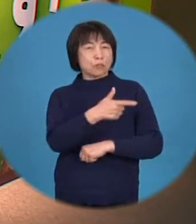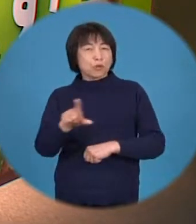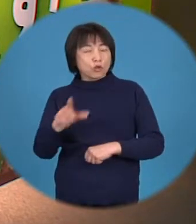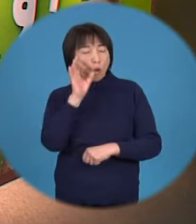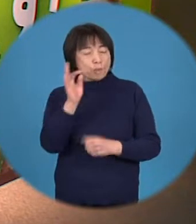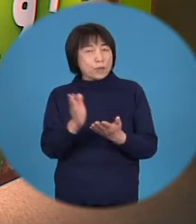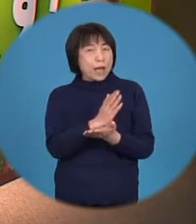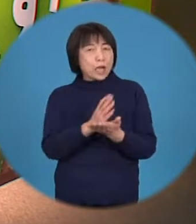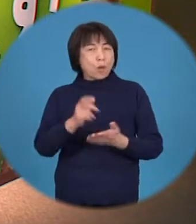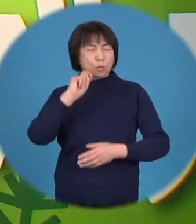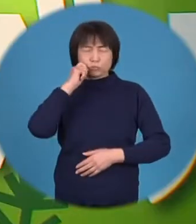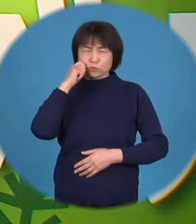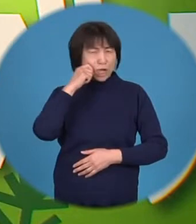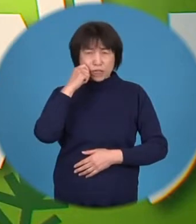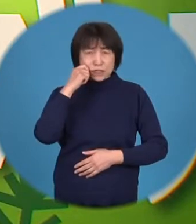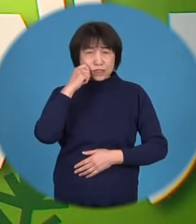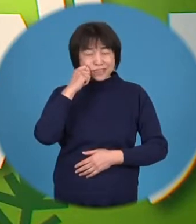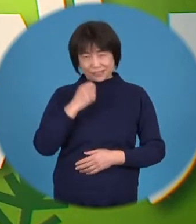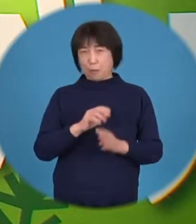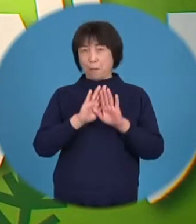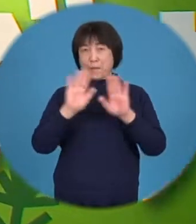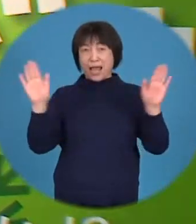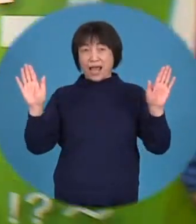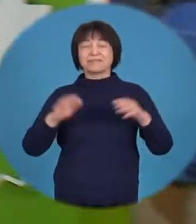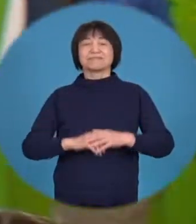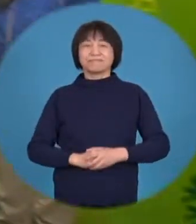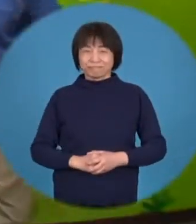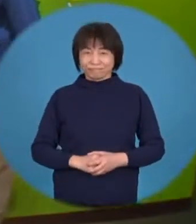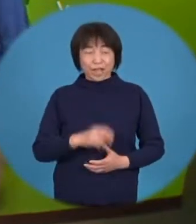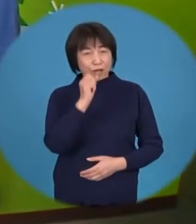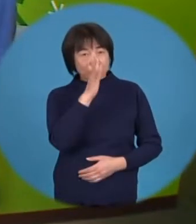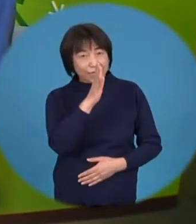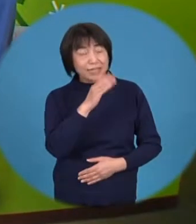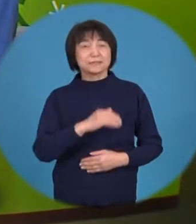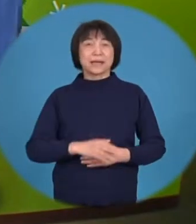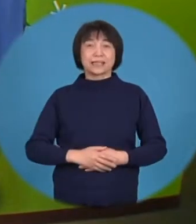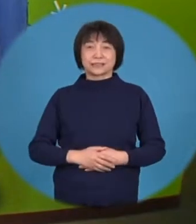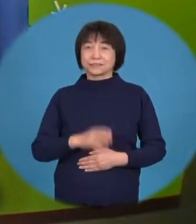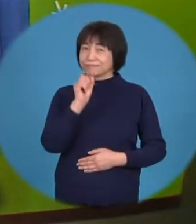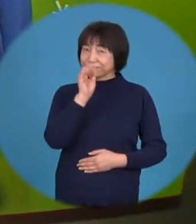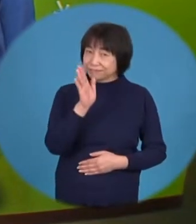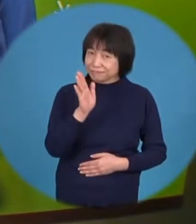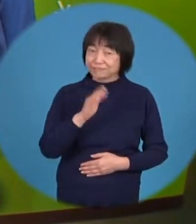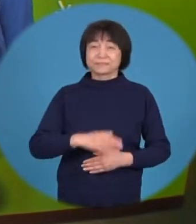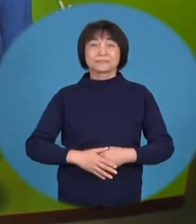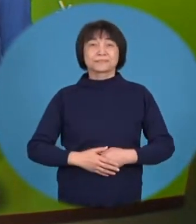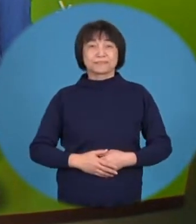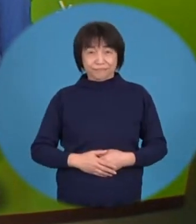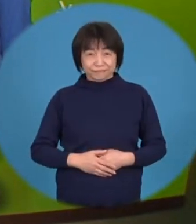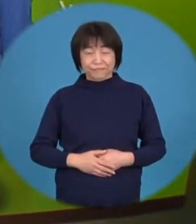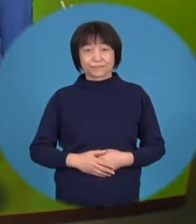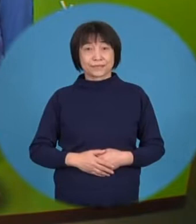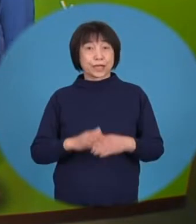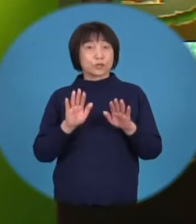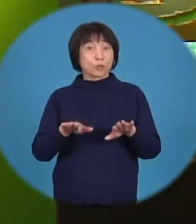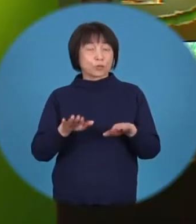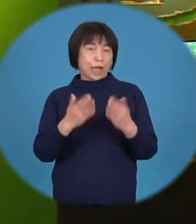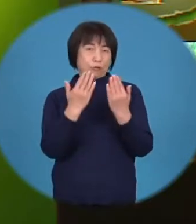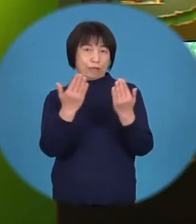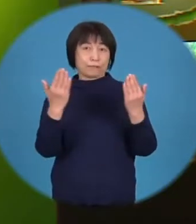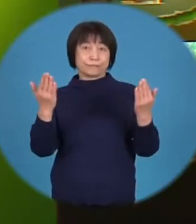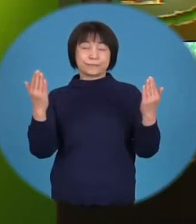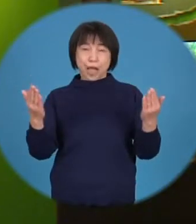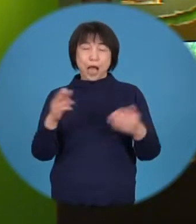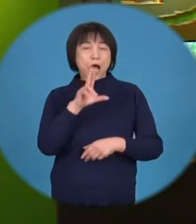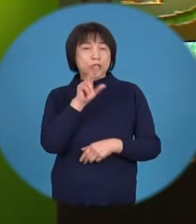催されています。本日はよろしくお願いします。 よろしくお願いします。今回の企画展はですね、岐阜に